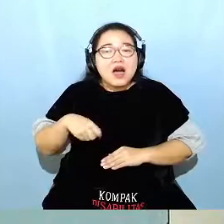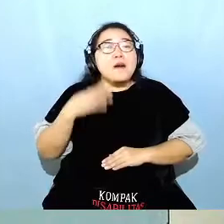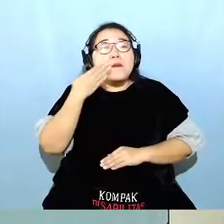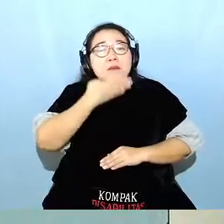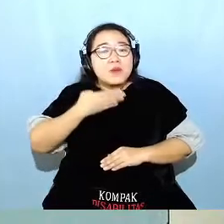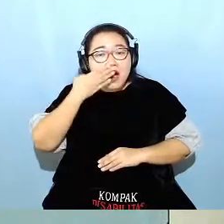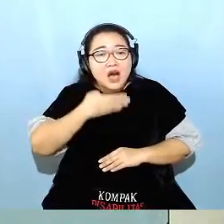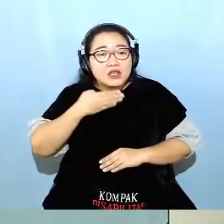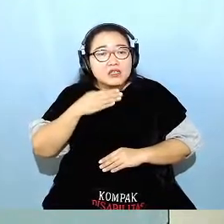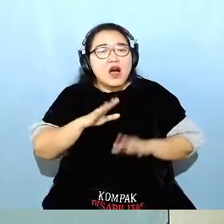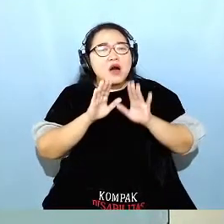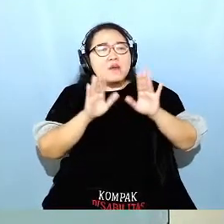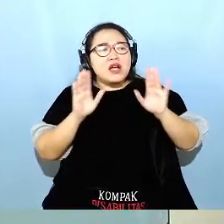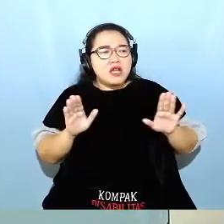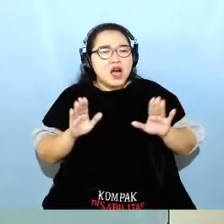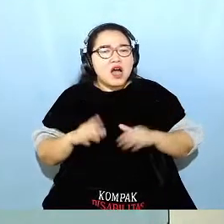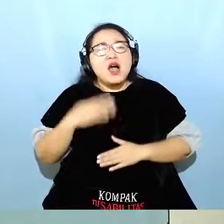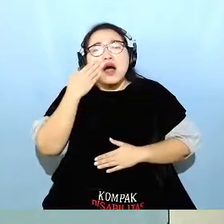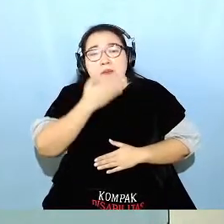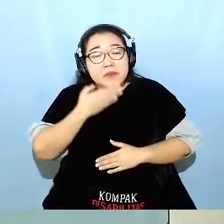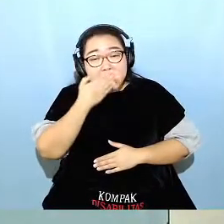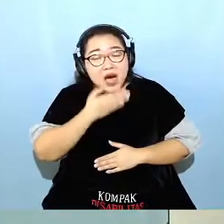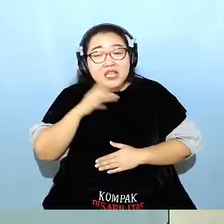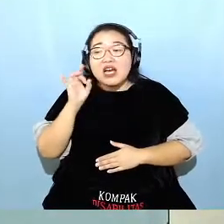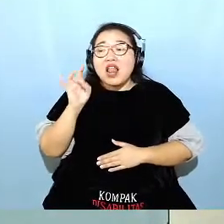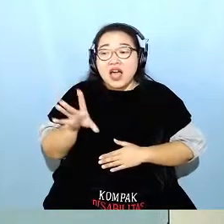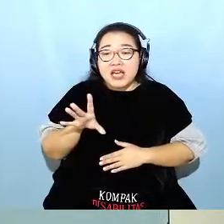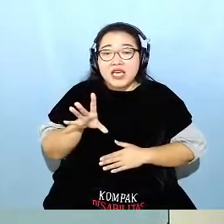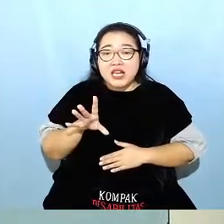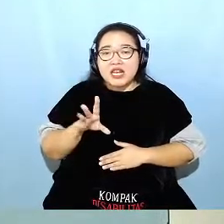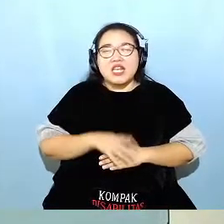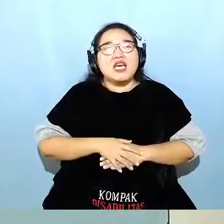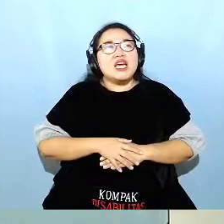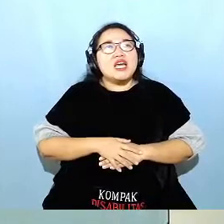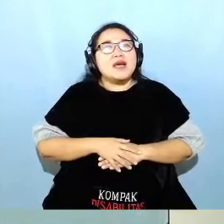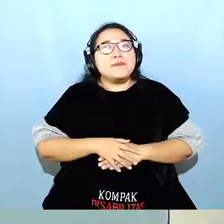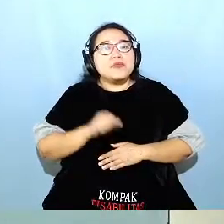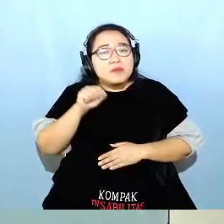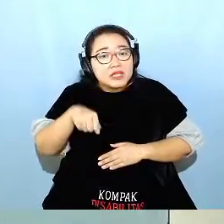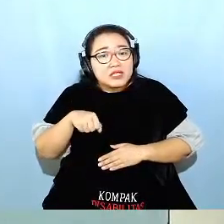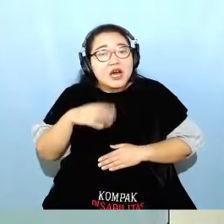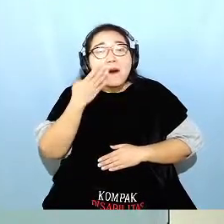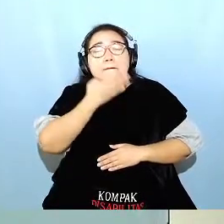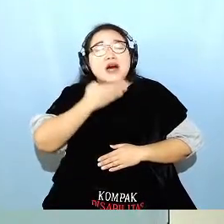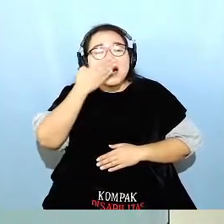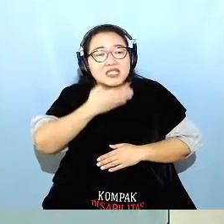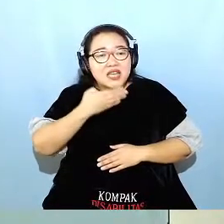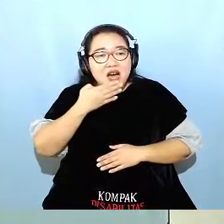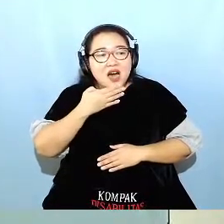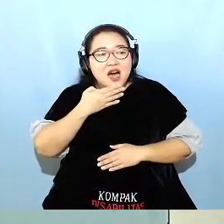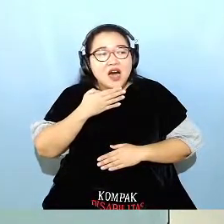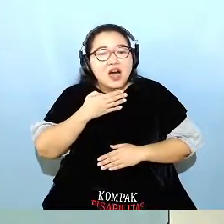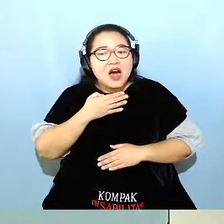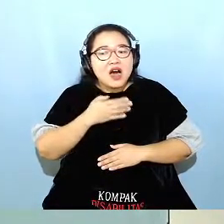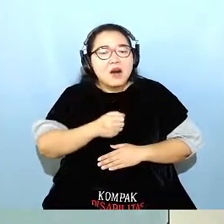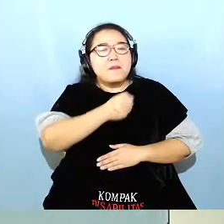berbunyi, mereka mampu berbicara dalam bahasa kita sendiri, yaitu bahasa yang kita pakai di